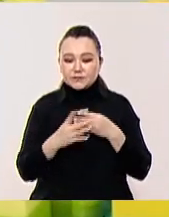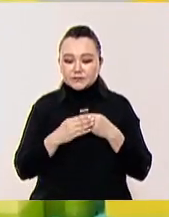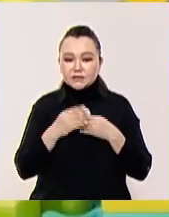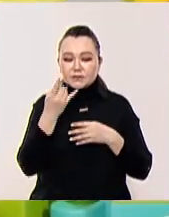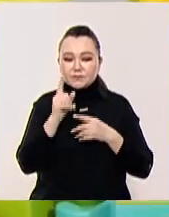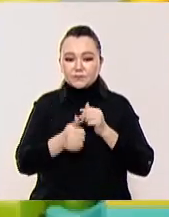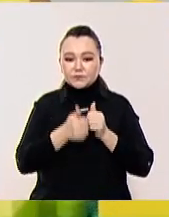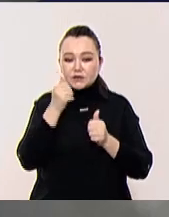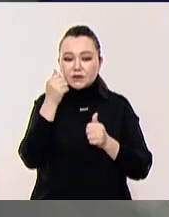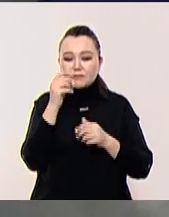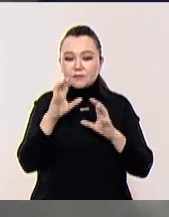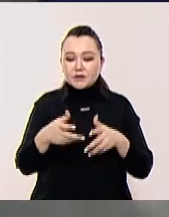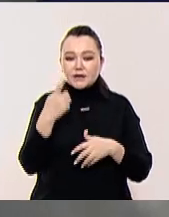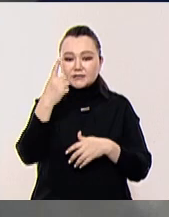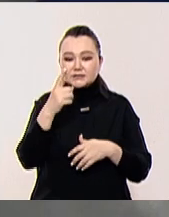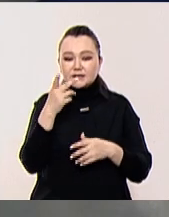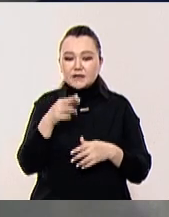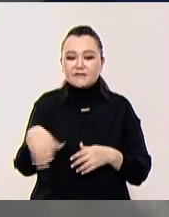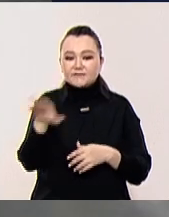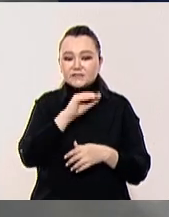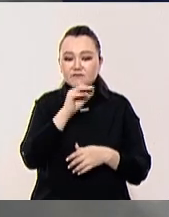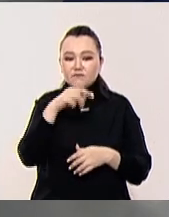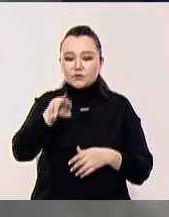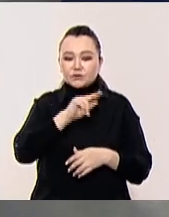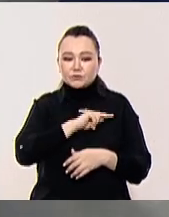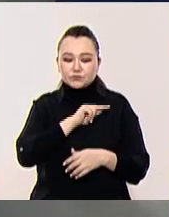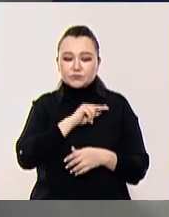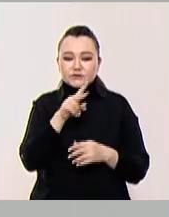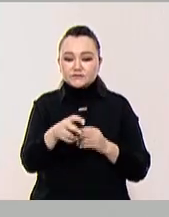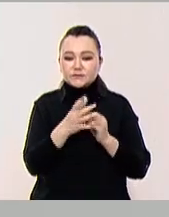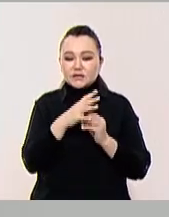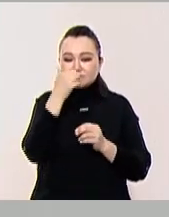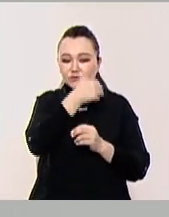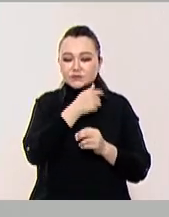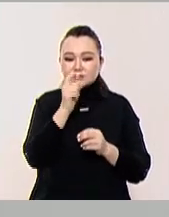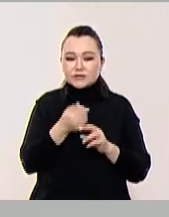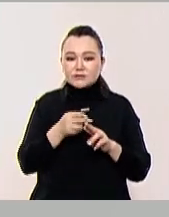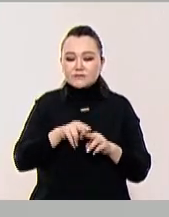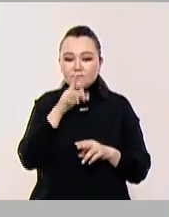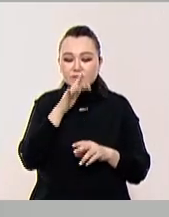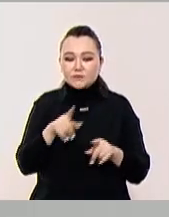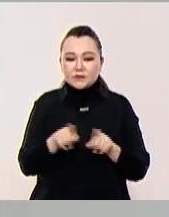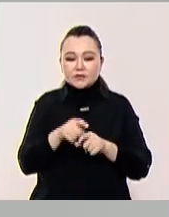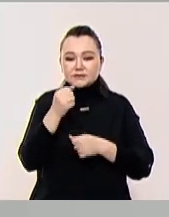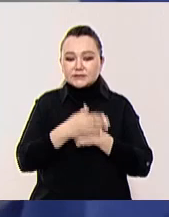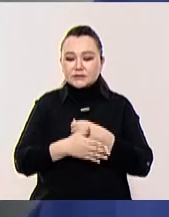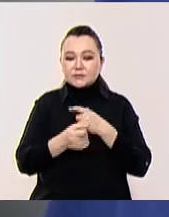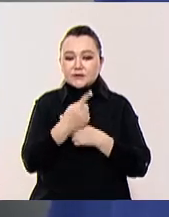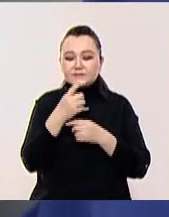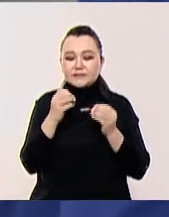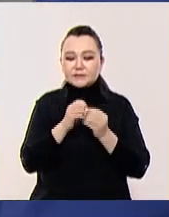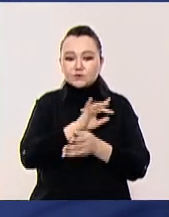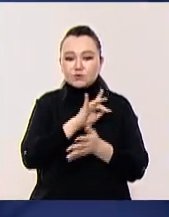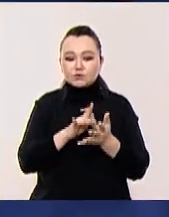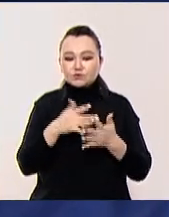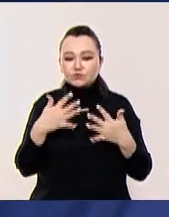«Аутизм. Мир один для всех» фонда Булата Утимуратова действует с 2015 года. За это время такие центры появились в 10 городах, и